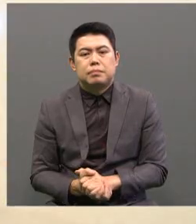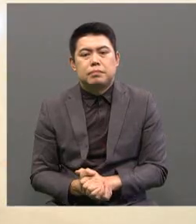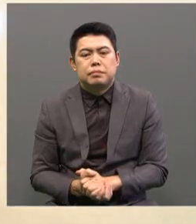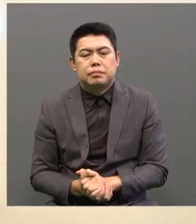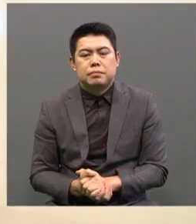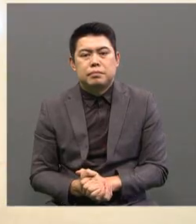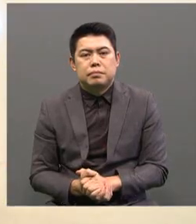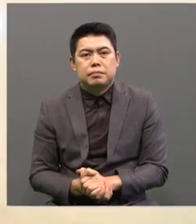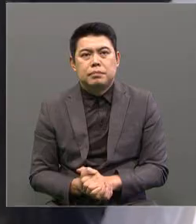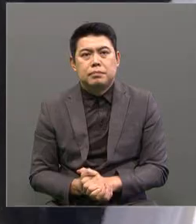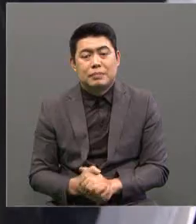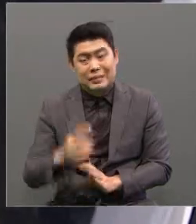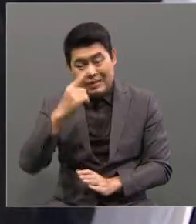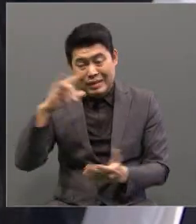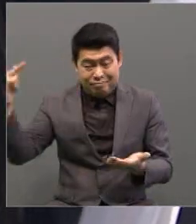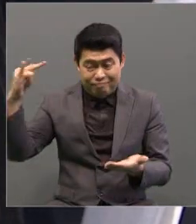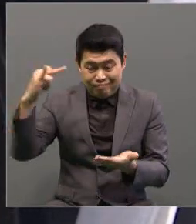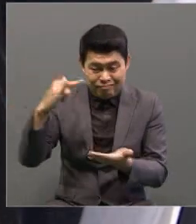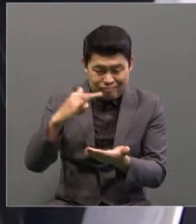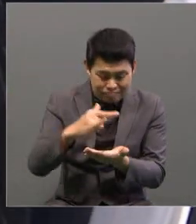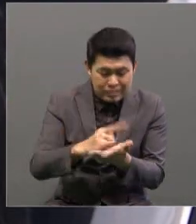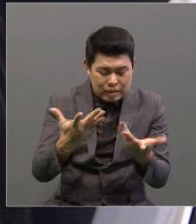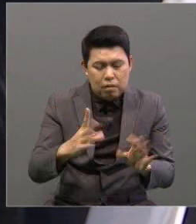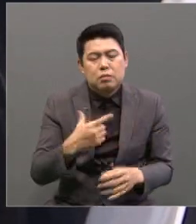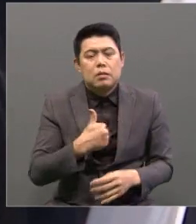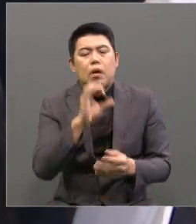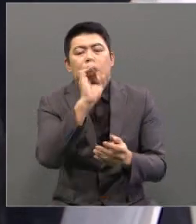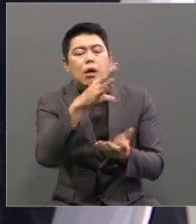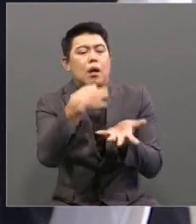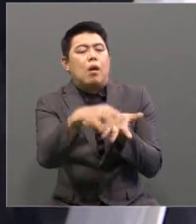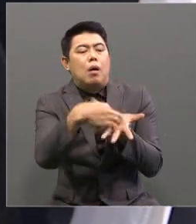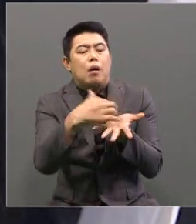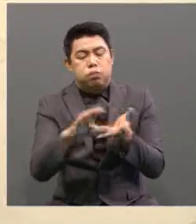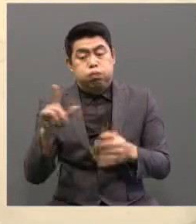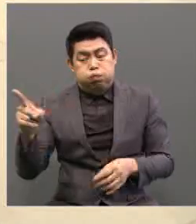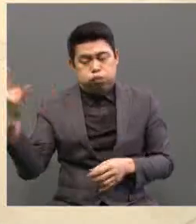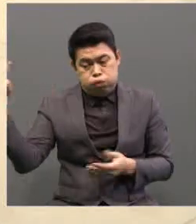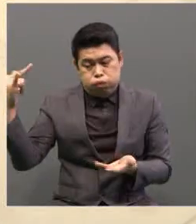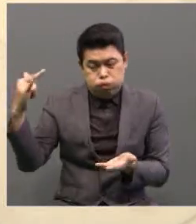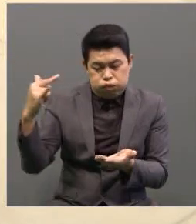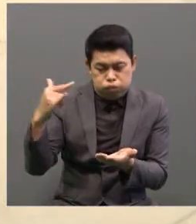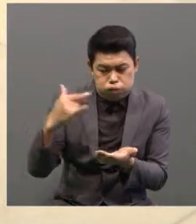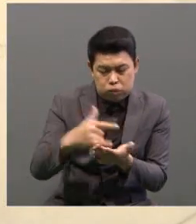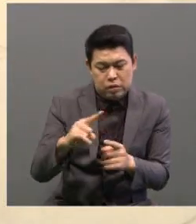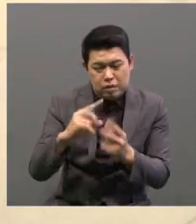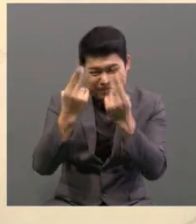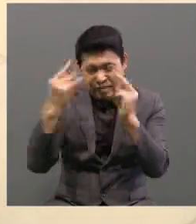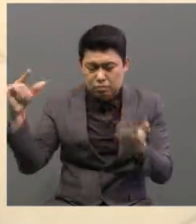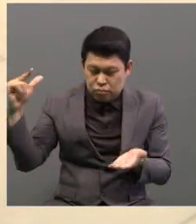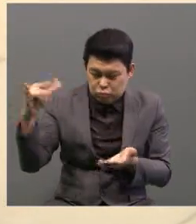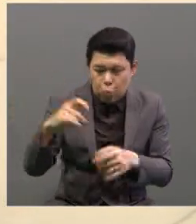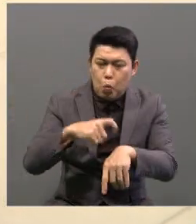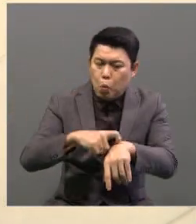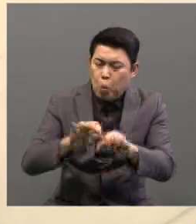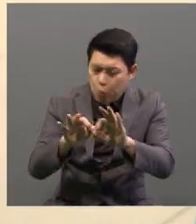ส่วนทางด้านคนไทยที่กลับมานะครับก็มีการบอกเล่านะครับว่าการเดินทางจากซูดานนะครับกว่าจะมาถึงซาอุดิอาระเบียเป็นระ